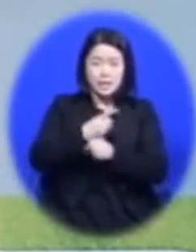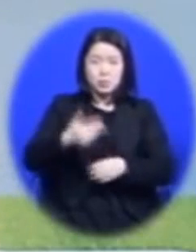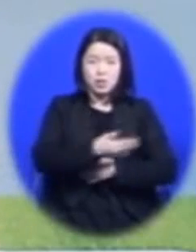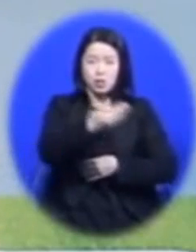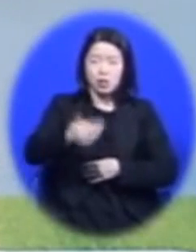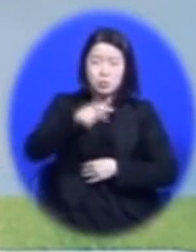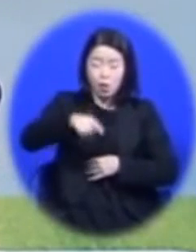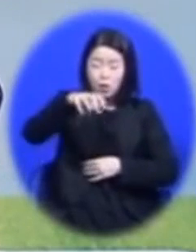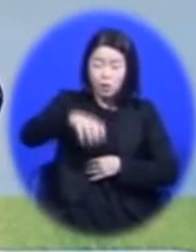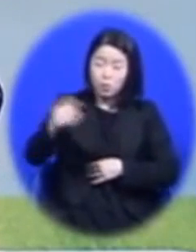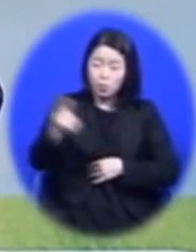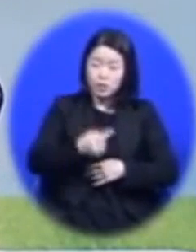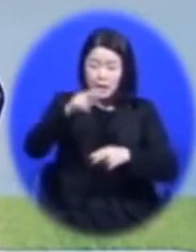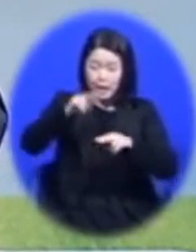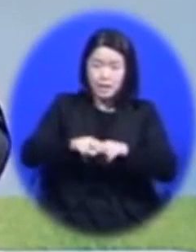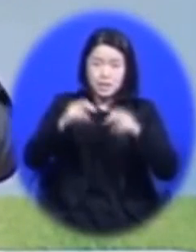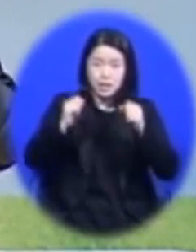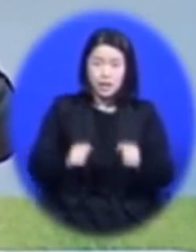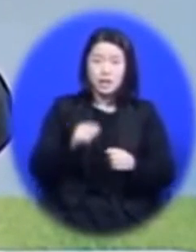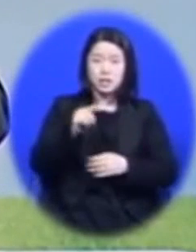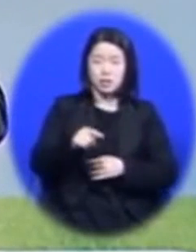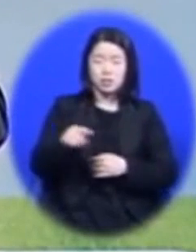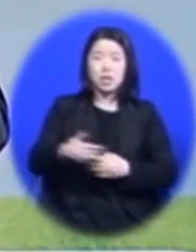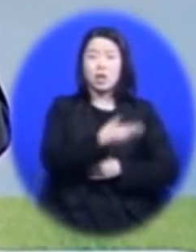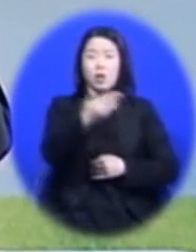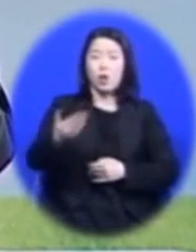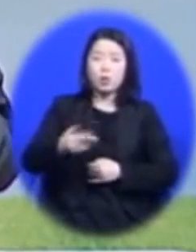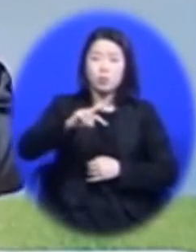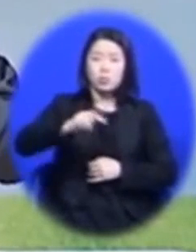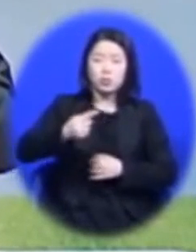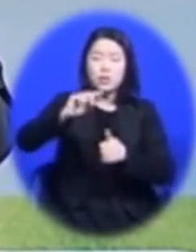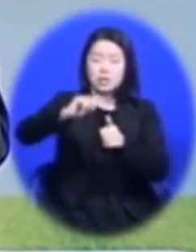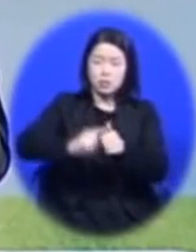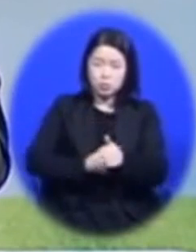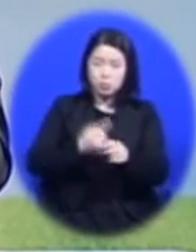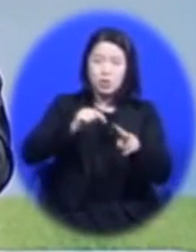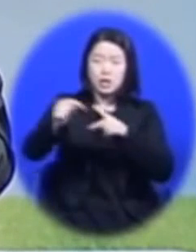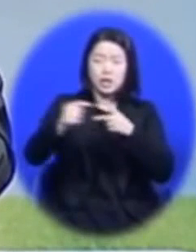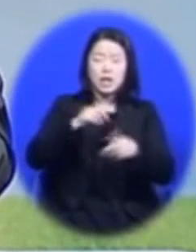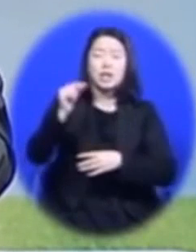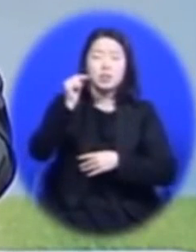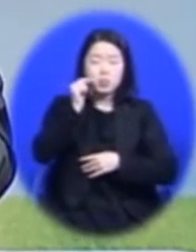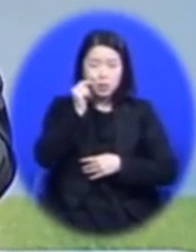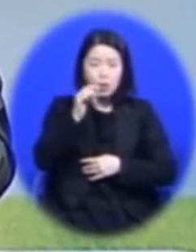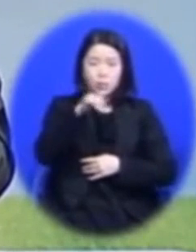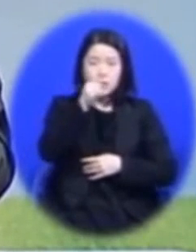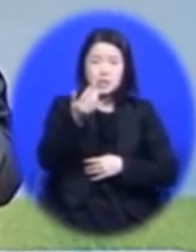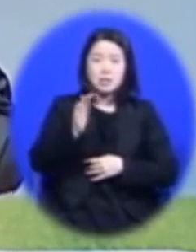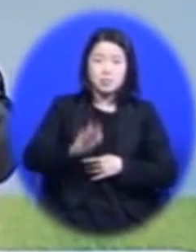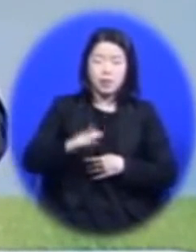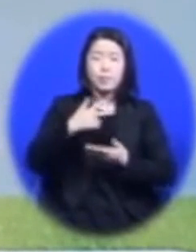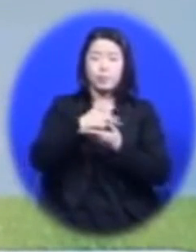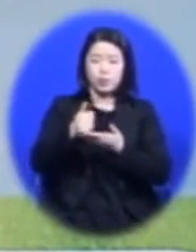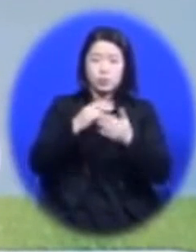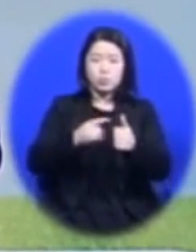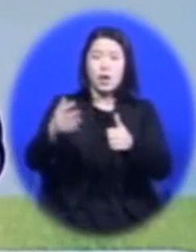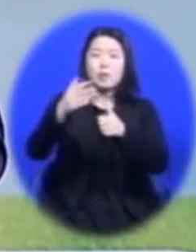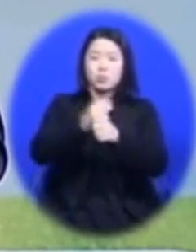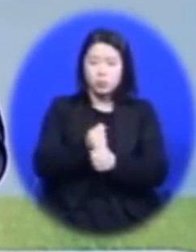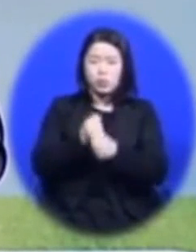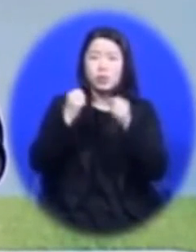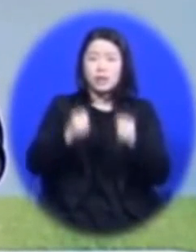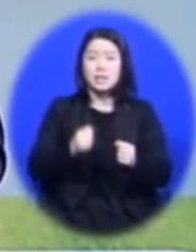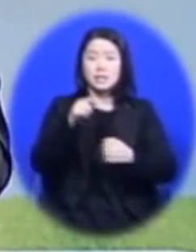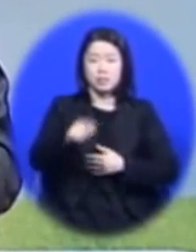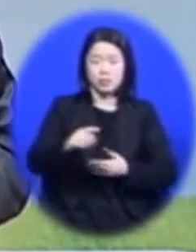와 앉아 계신 것이 여러분도 스스로 이해하지 못하고 있지만 주님에게 붙들려 계신